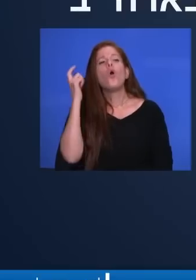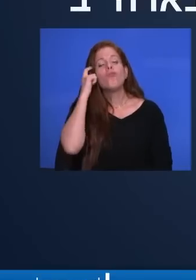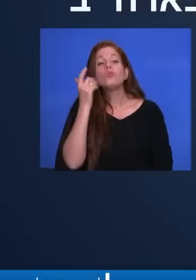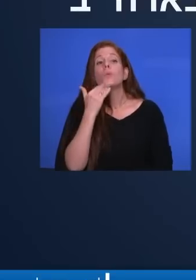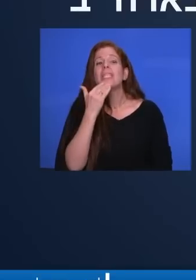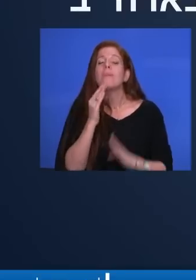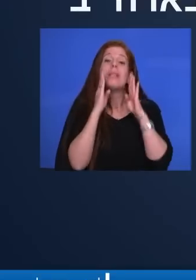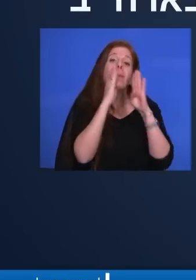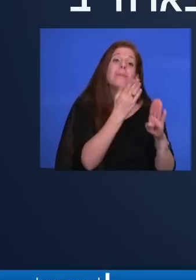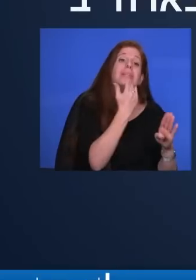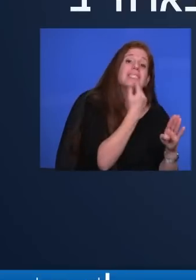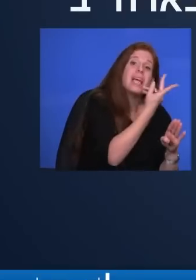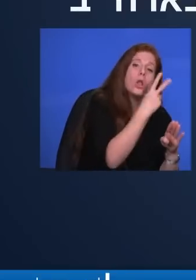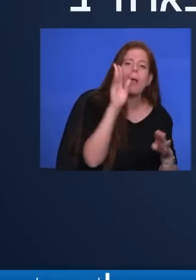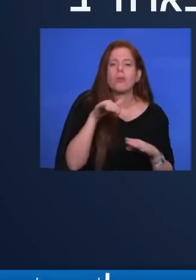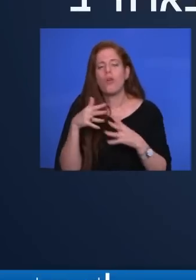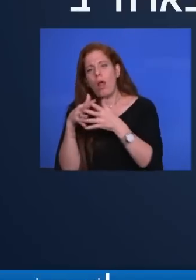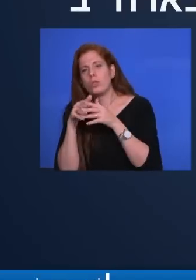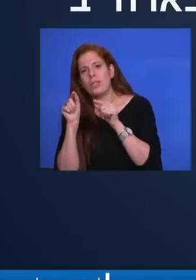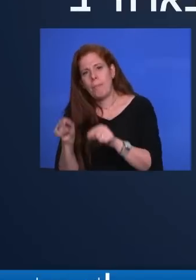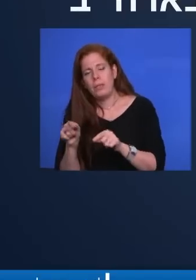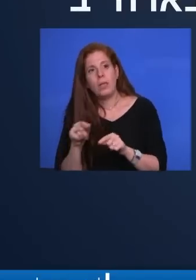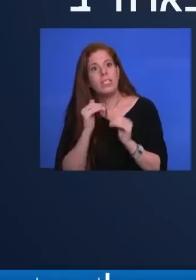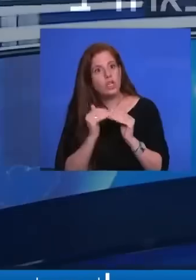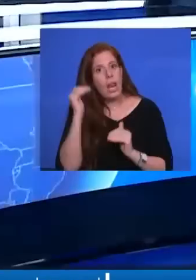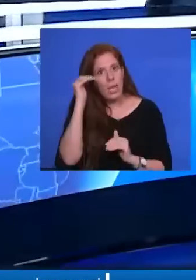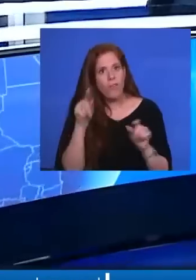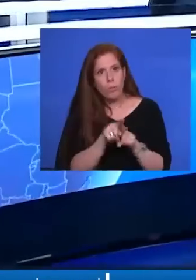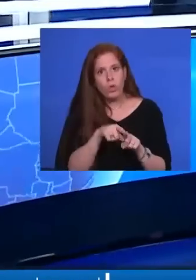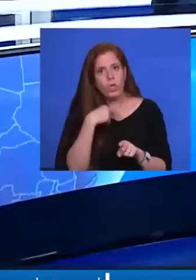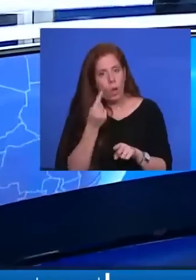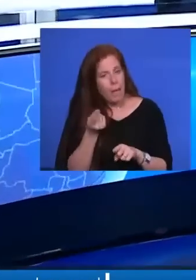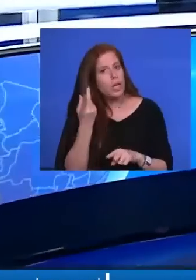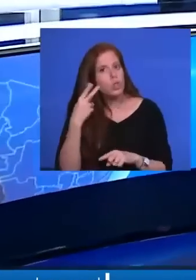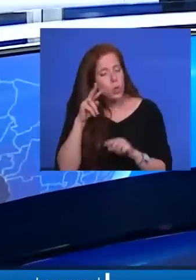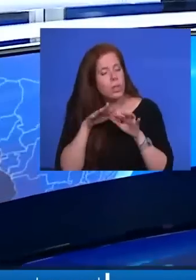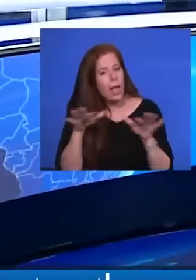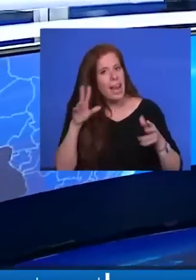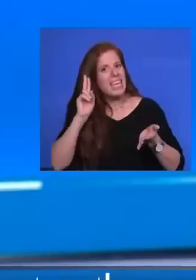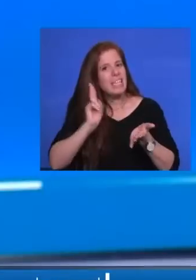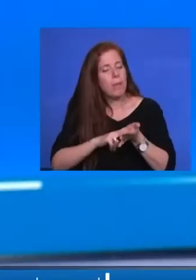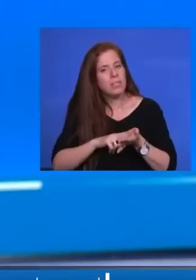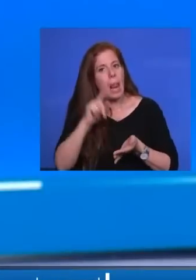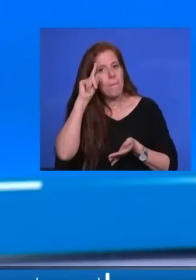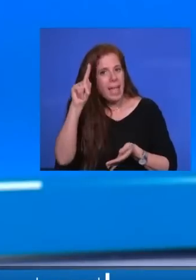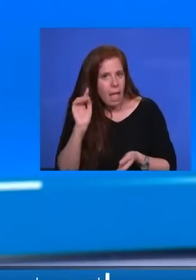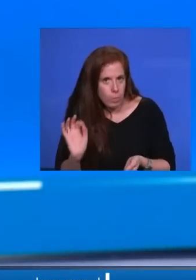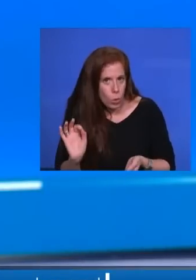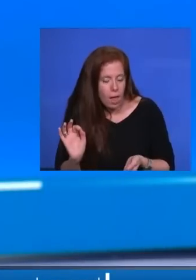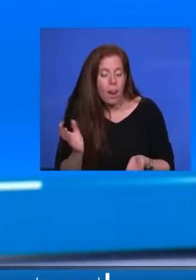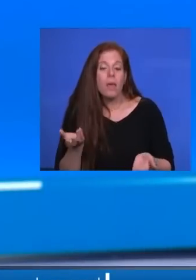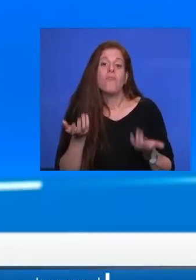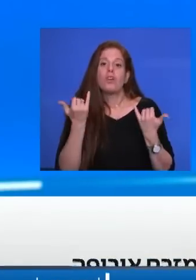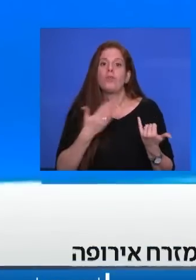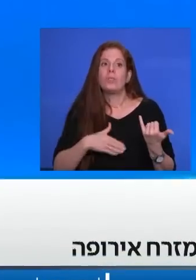לישראל יותר מאשר ארצות הברית. אז יש עלייה, וגם כמו שאתה אומר, יש יותר לגיטימציה להביע את העמדות האלה. ועכשיו אני רוצה להגיע